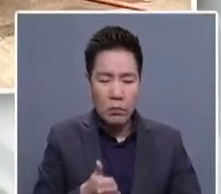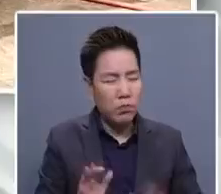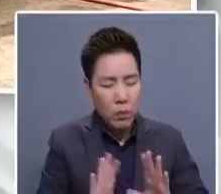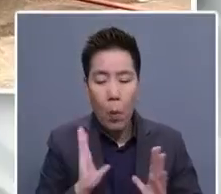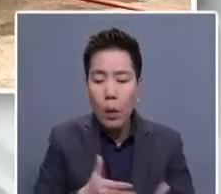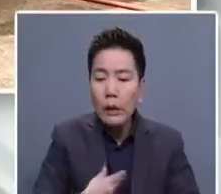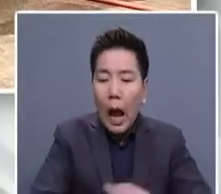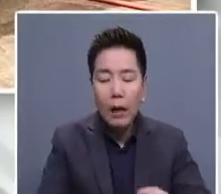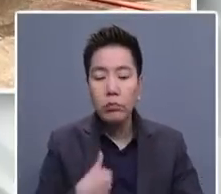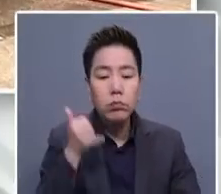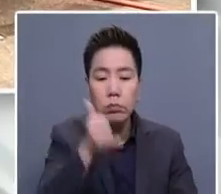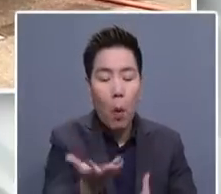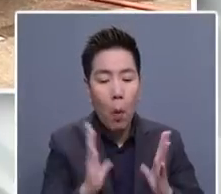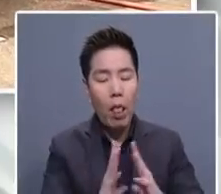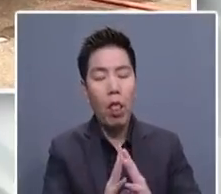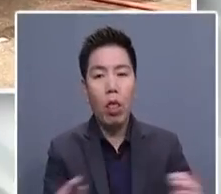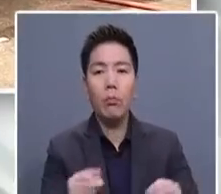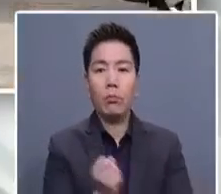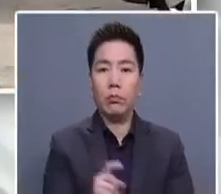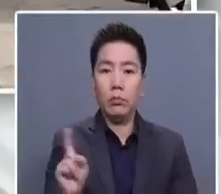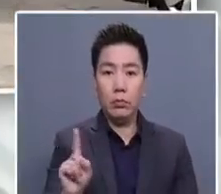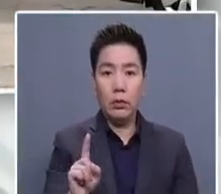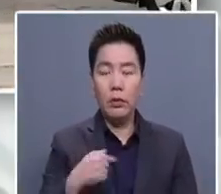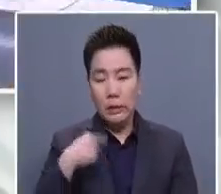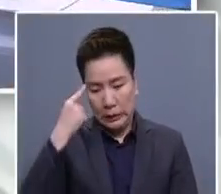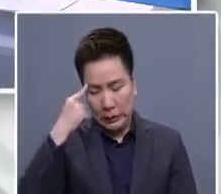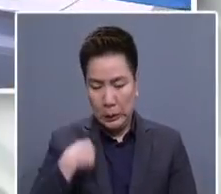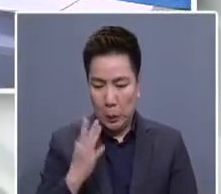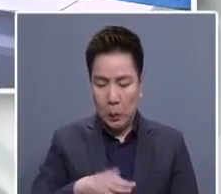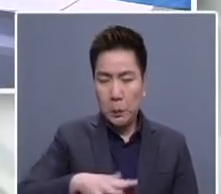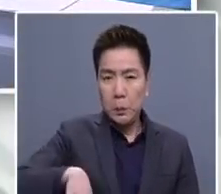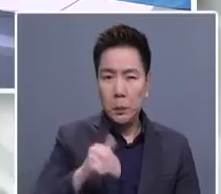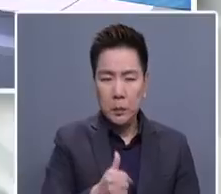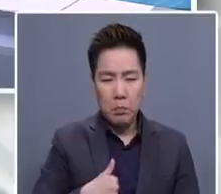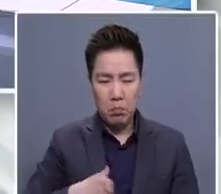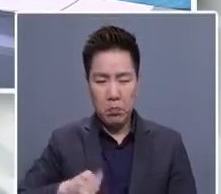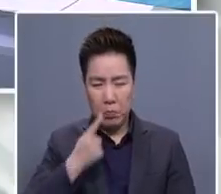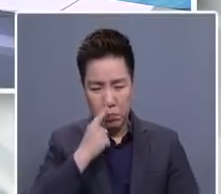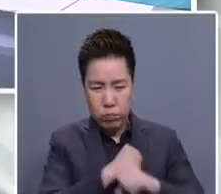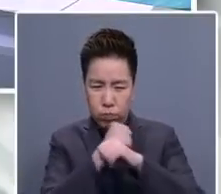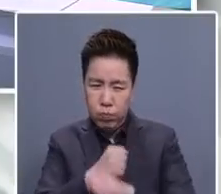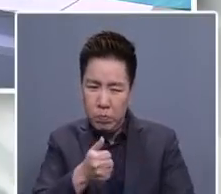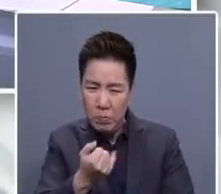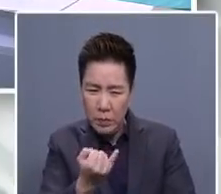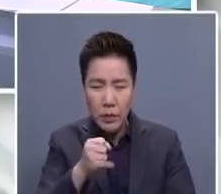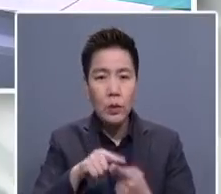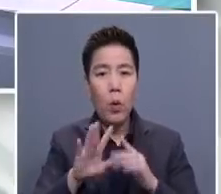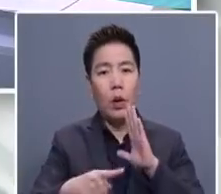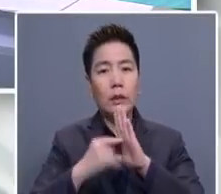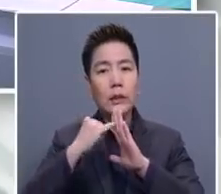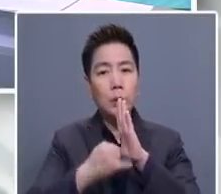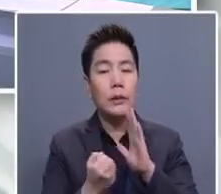จ่ายสินค้าเนี่ยโอ้โหแทบจะไม่มีคนเลยครับท่านผู้ว่าครับเขาบอกว่าเขายังคงไม่มั่นใจกับมาตรการในการป้องกันแล้วก็ควบคุมโรคของทางจังหวัดท่านจะย้